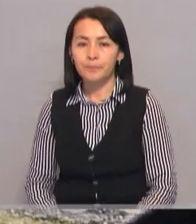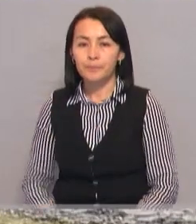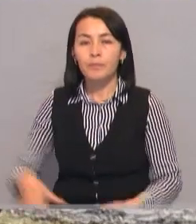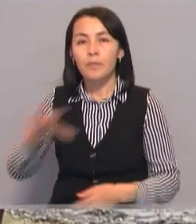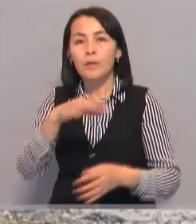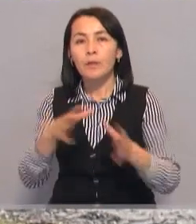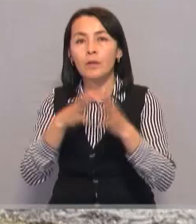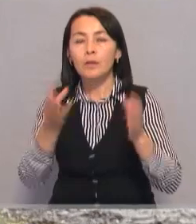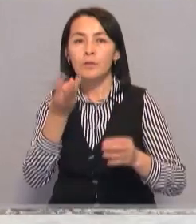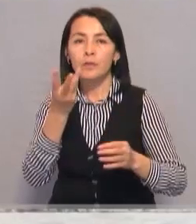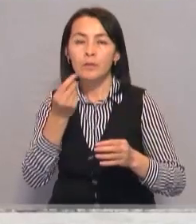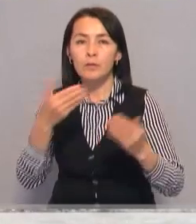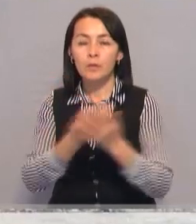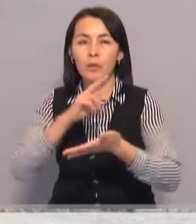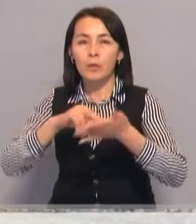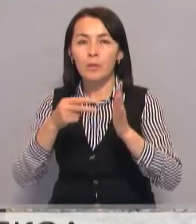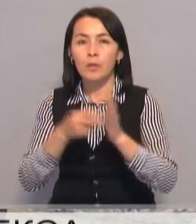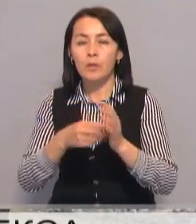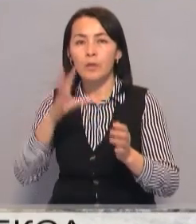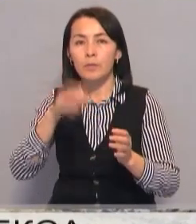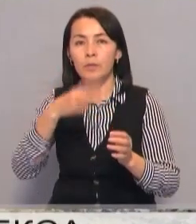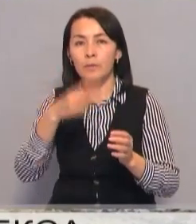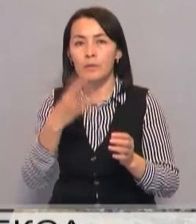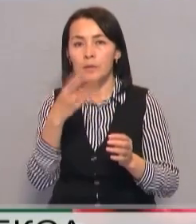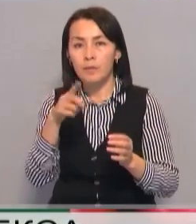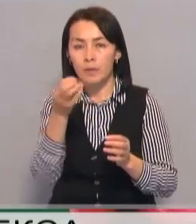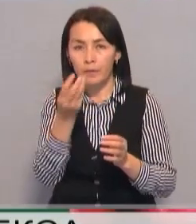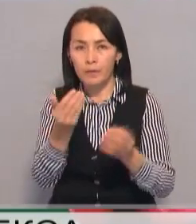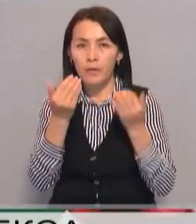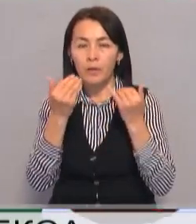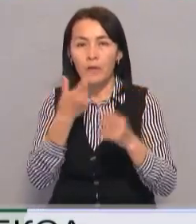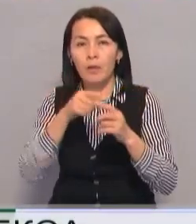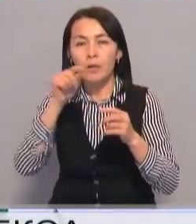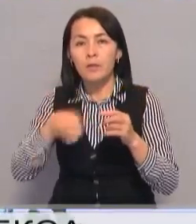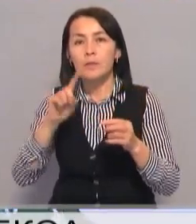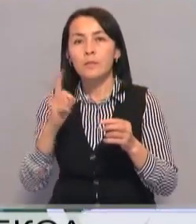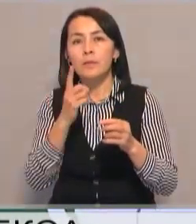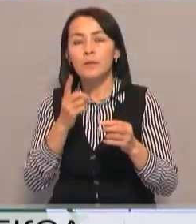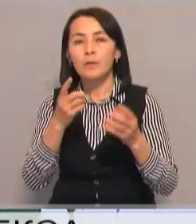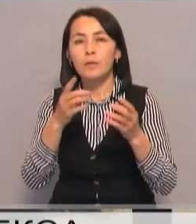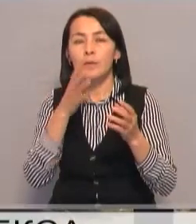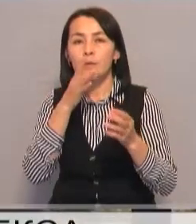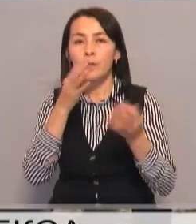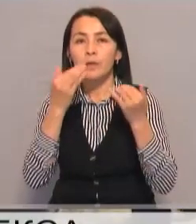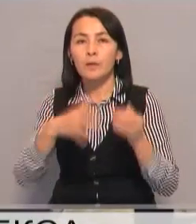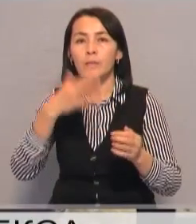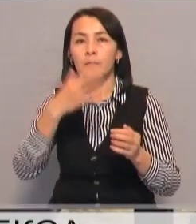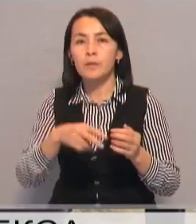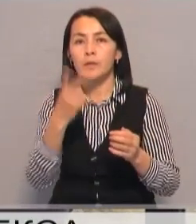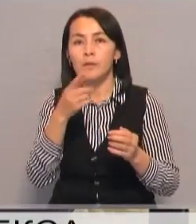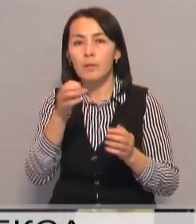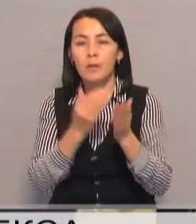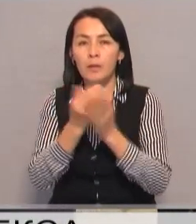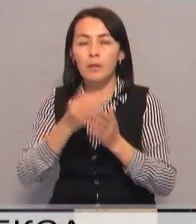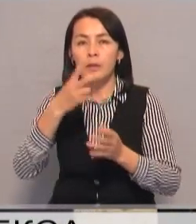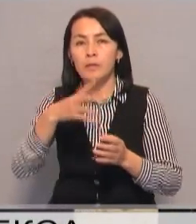Общий объем инвестиций в новый проект составляет 524 миллиарда тенге. При этом на первом этапе будет направлено 52 миллиарда.